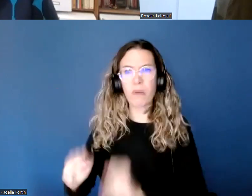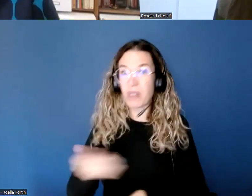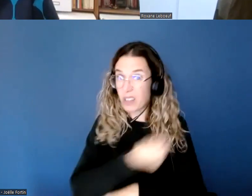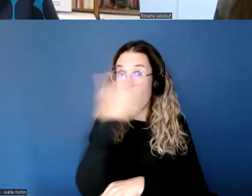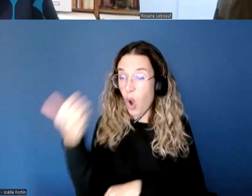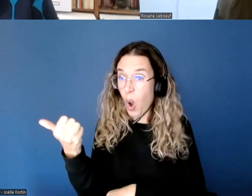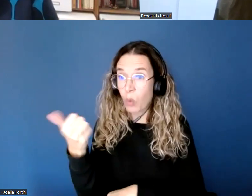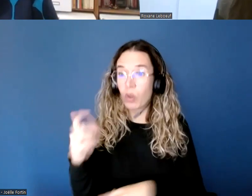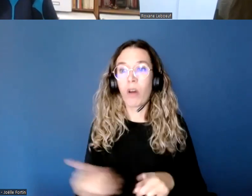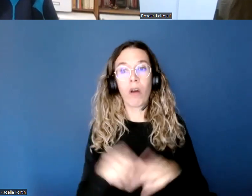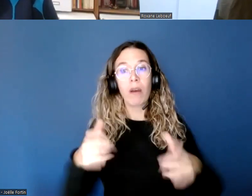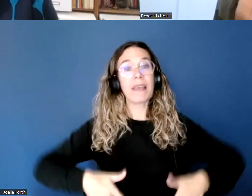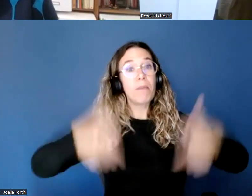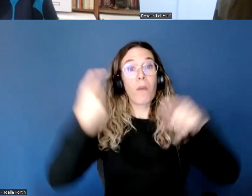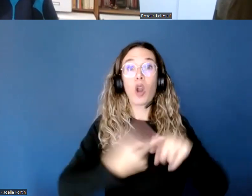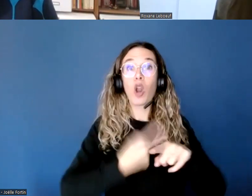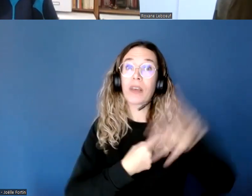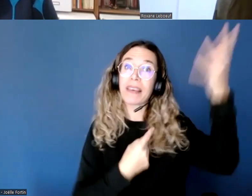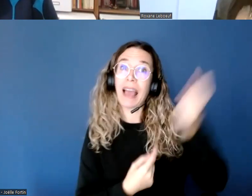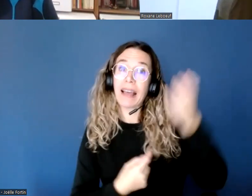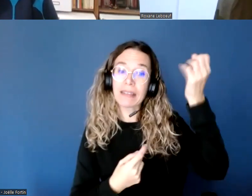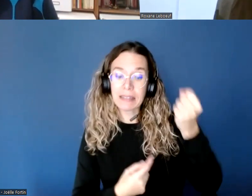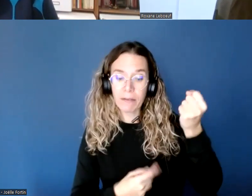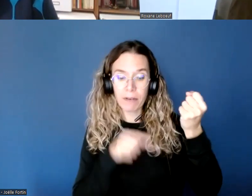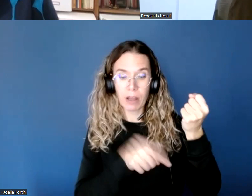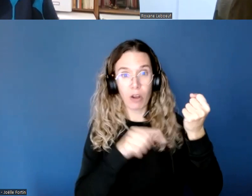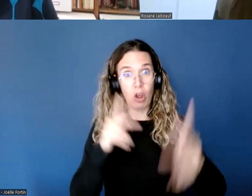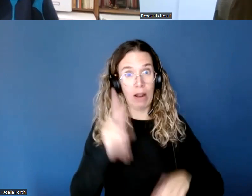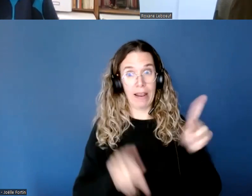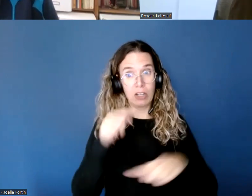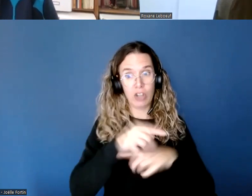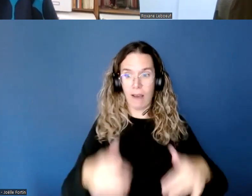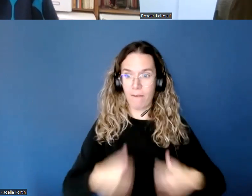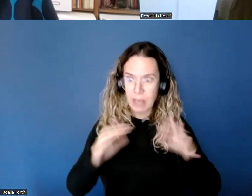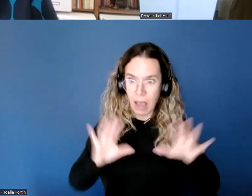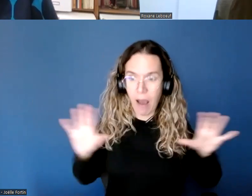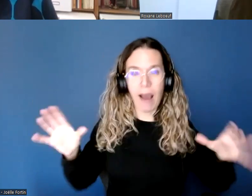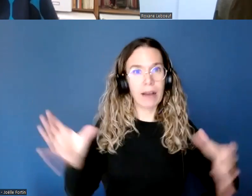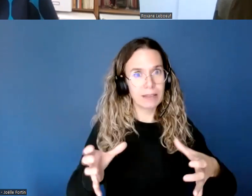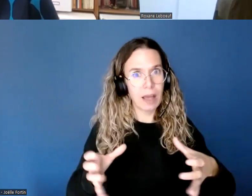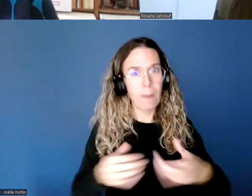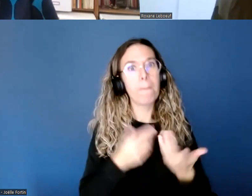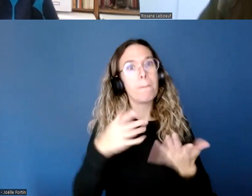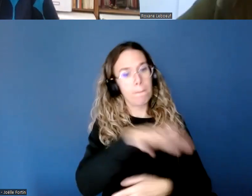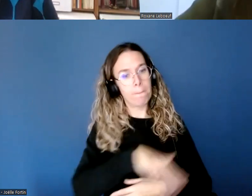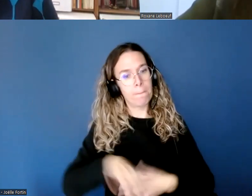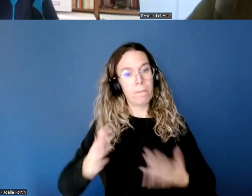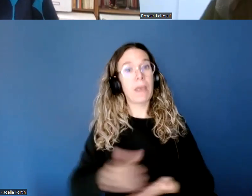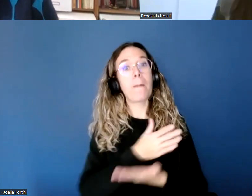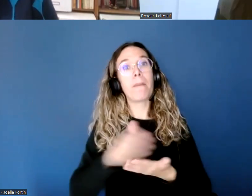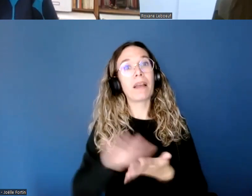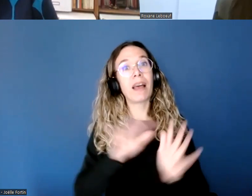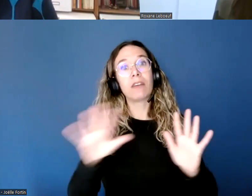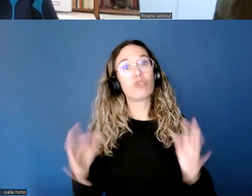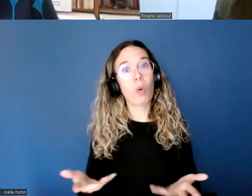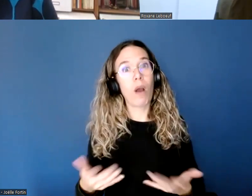ça. Donc, des immeubles locatifs dans lesquels les gens vivent ensemble et partagent d'emblée un